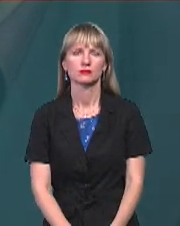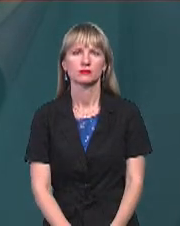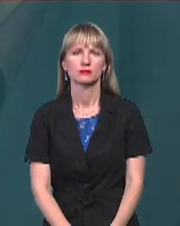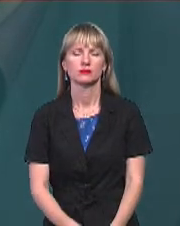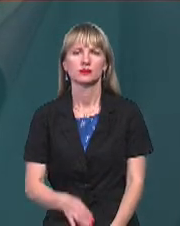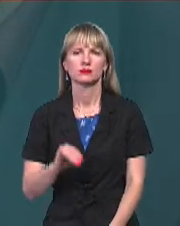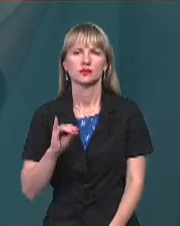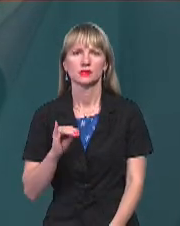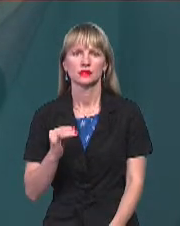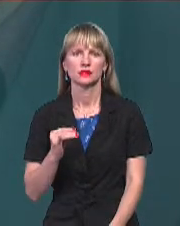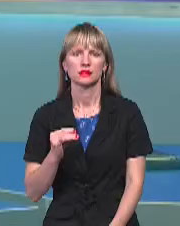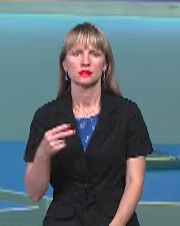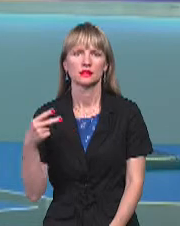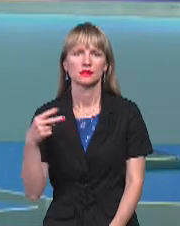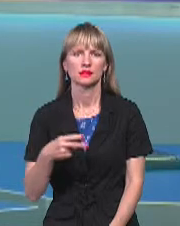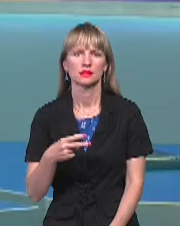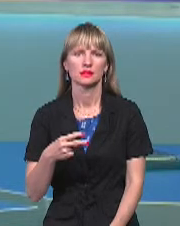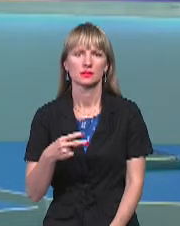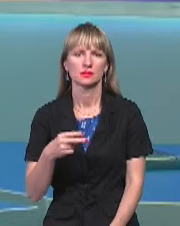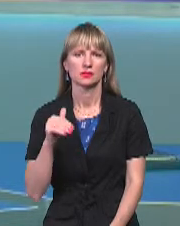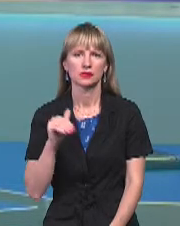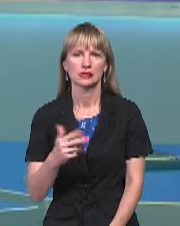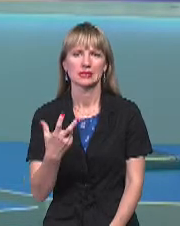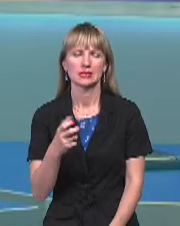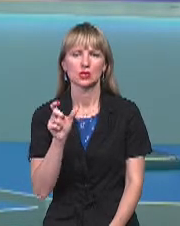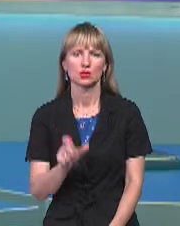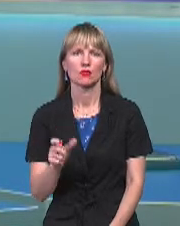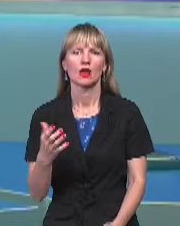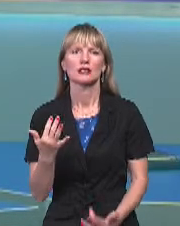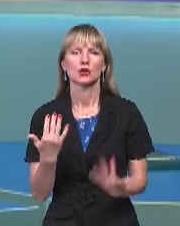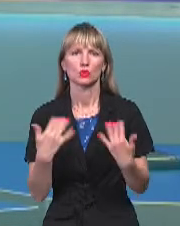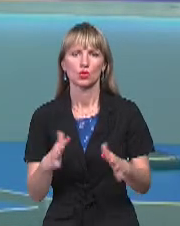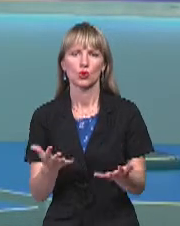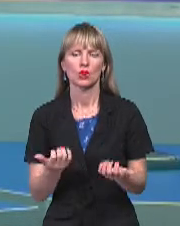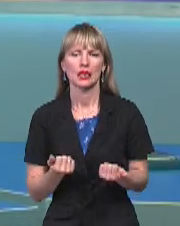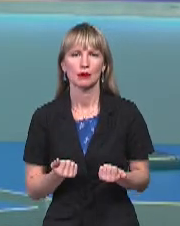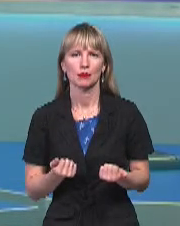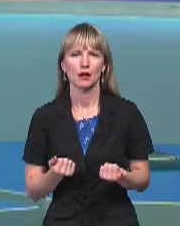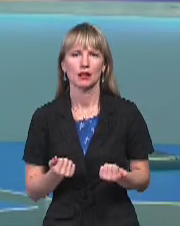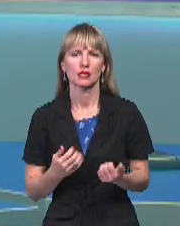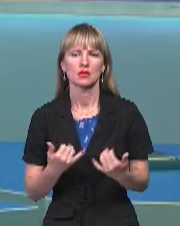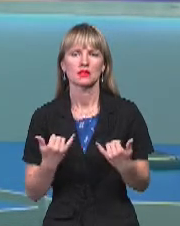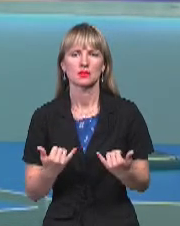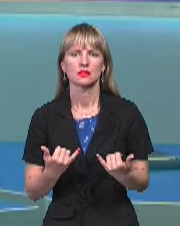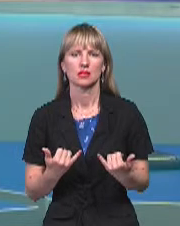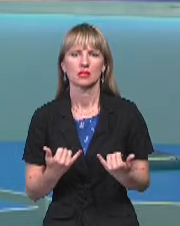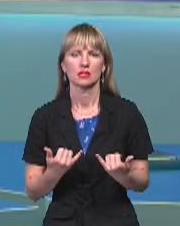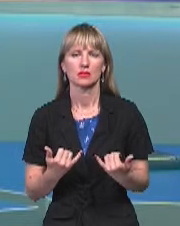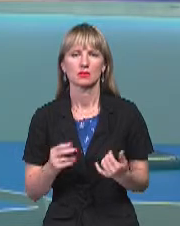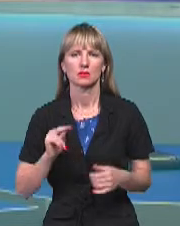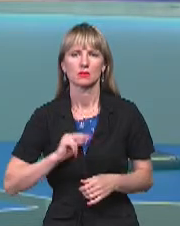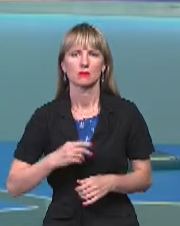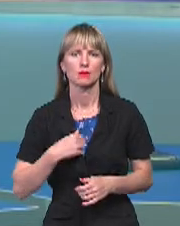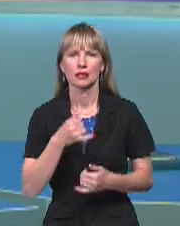І 2300 чоловік. А скільки вже отримали землі? Ну, наразі в розробці